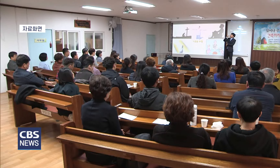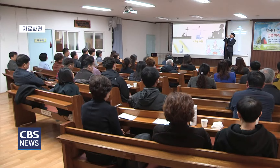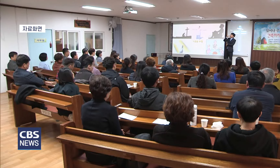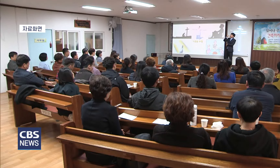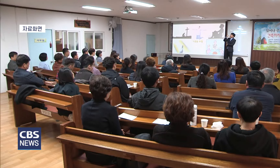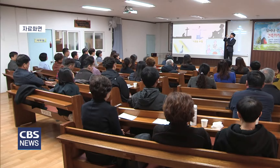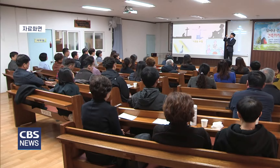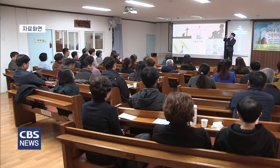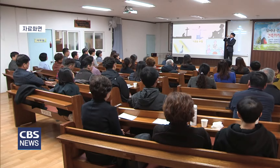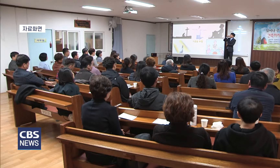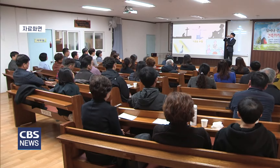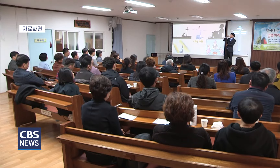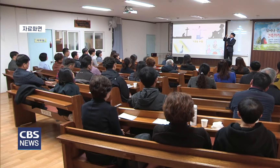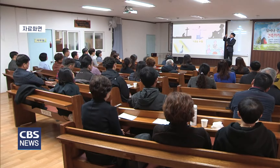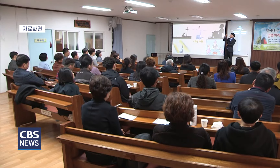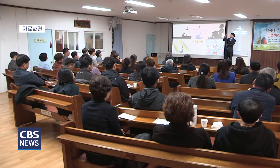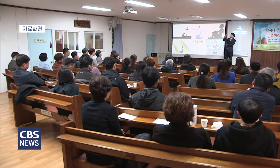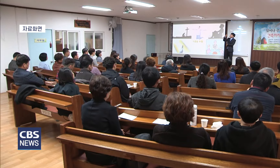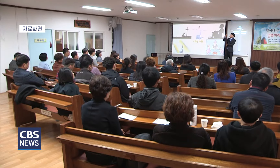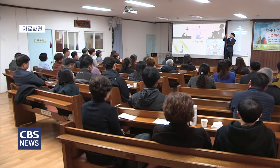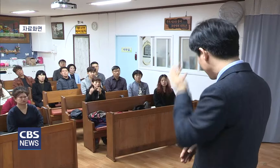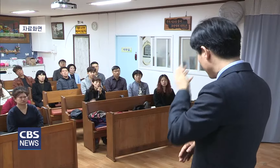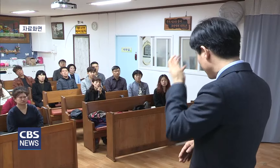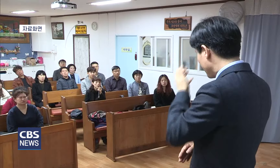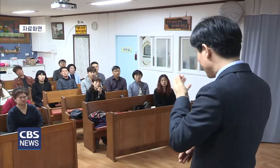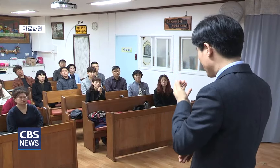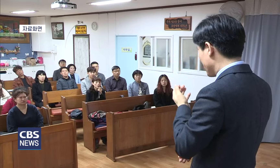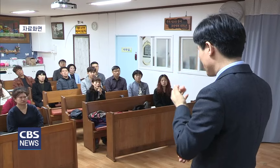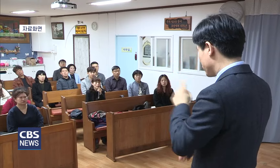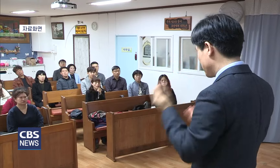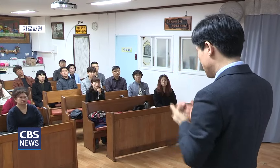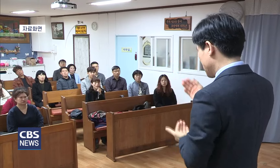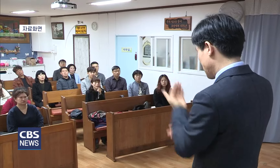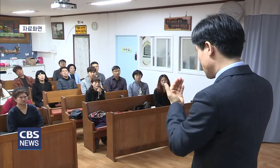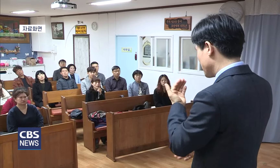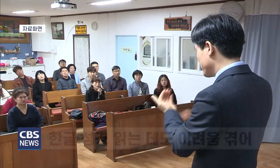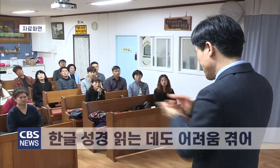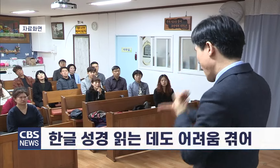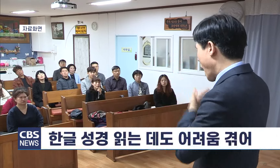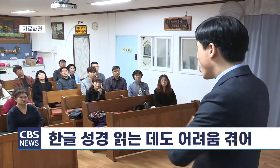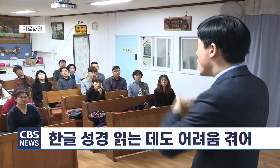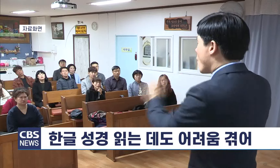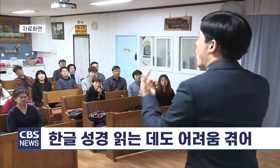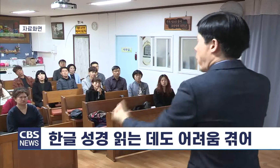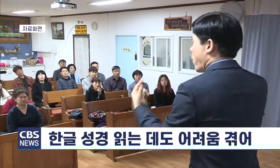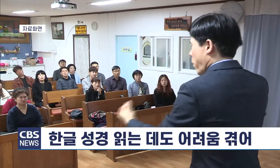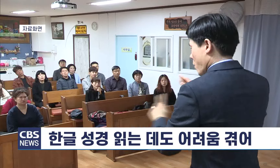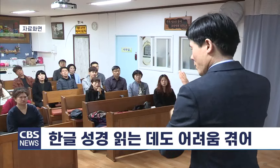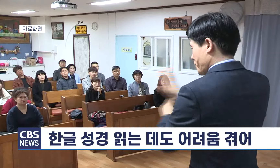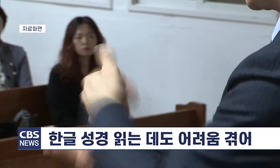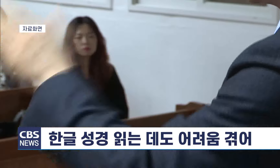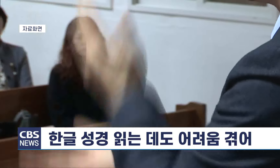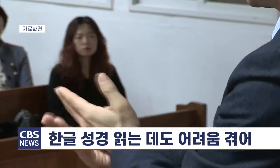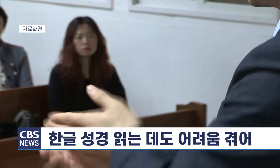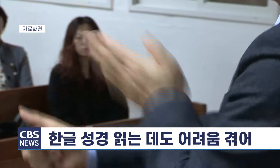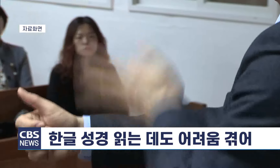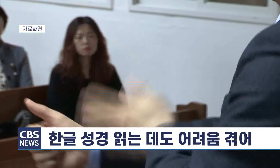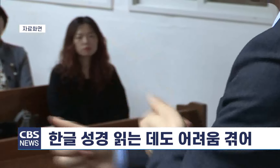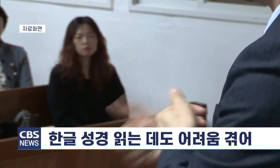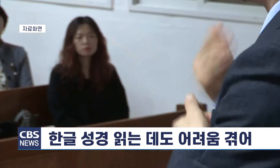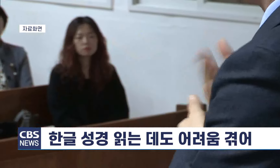이런 어려움은 청각장애인들의 신앙생활과도 직결됩니다. 한글 성경을 읽더라도 그 표현과